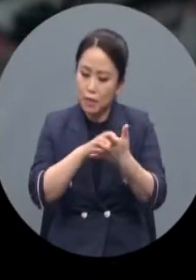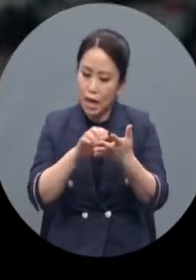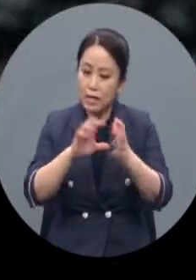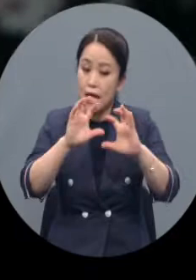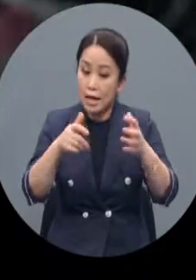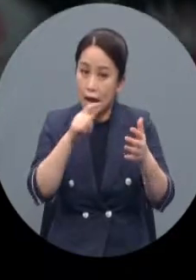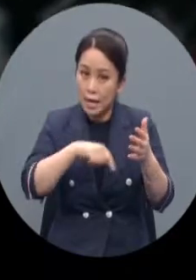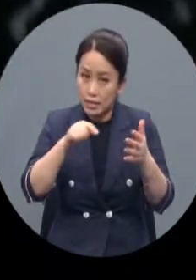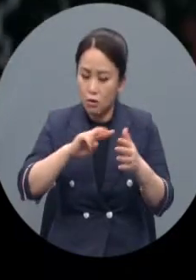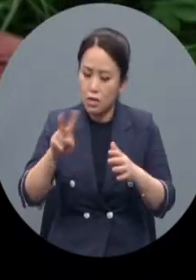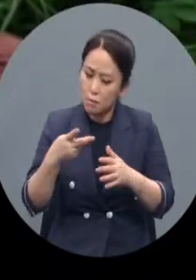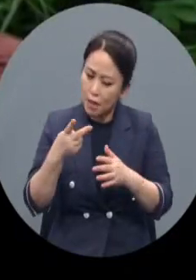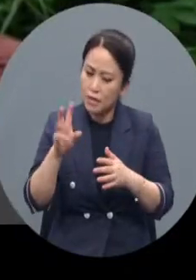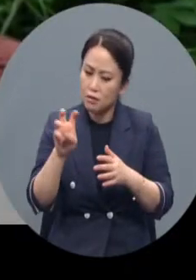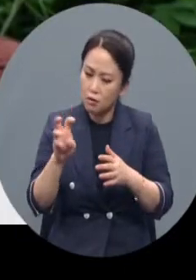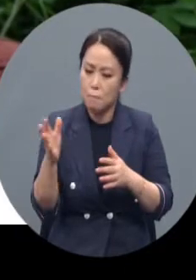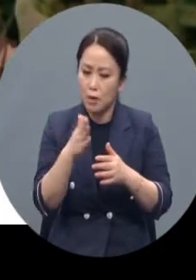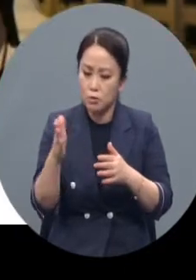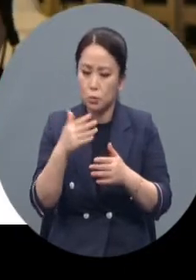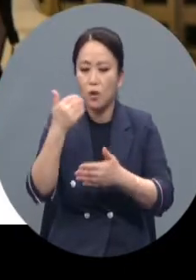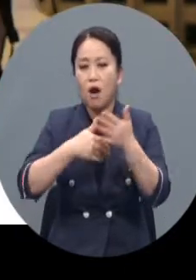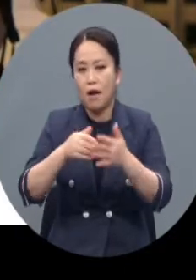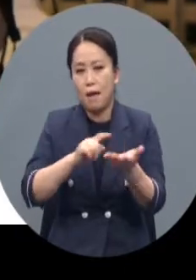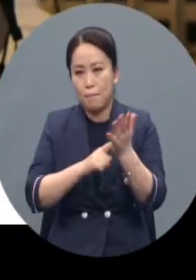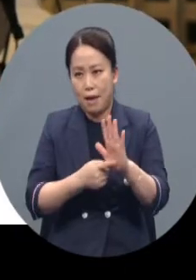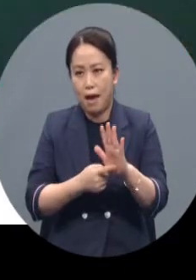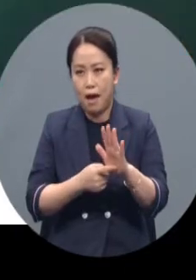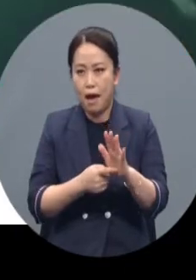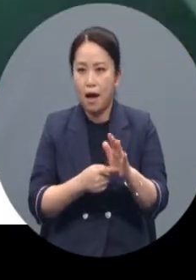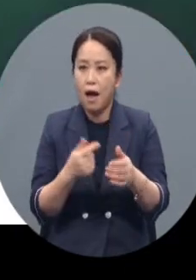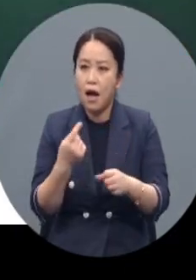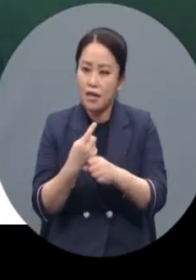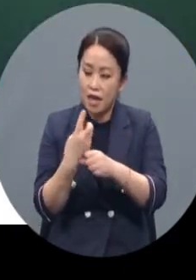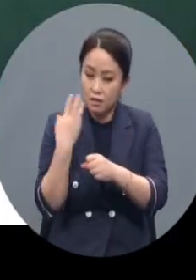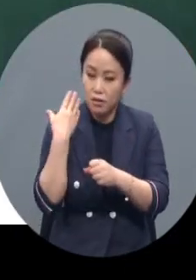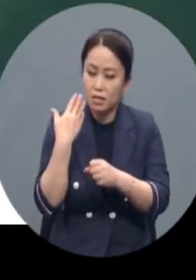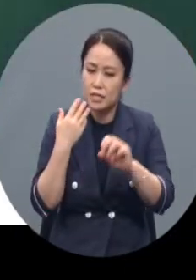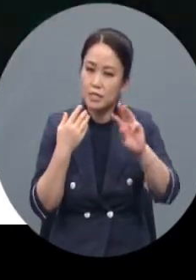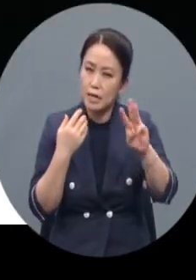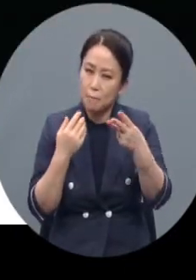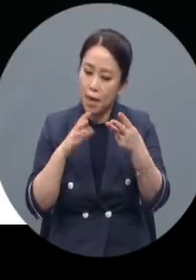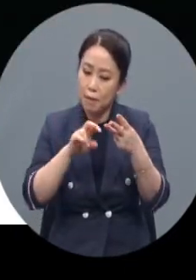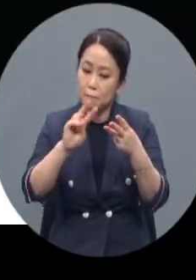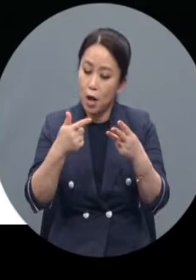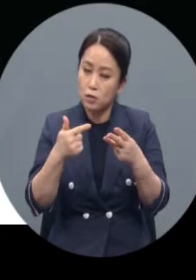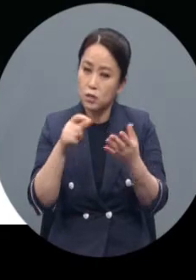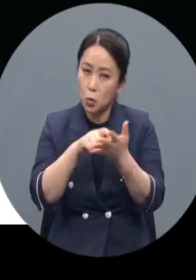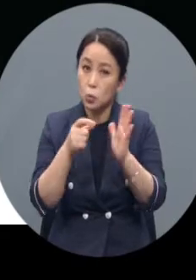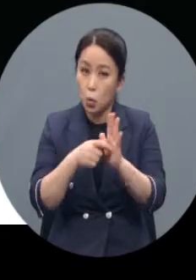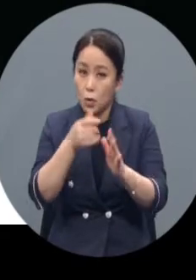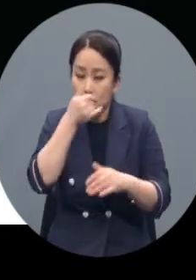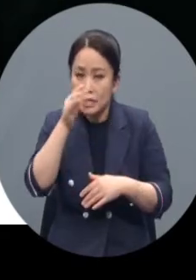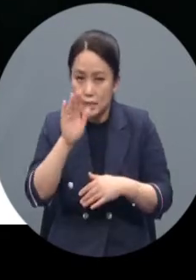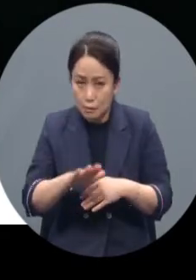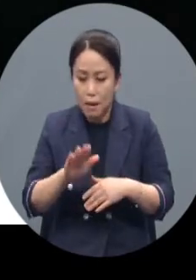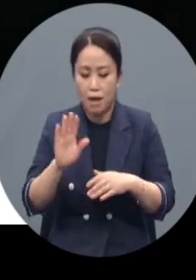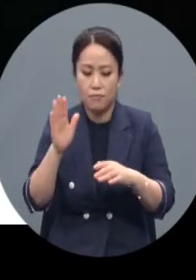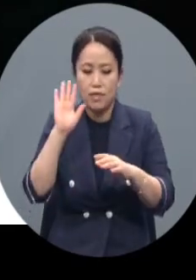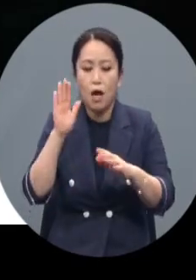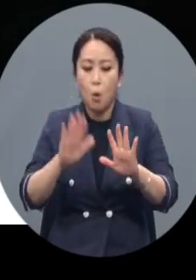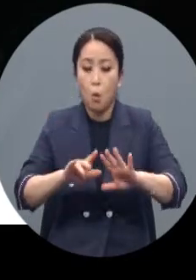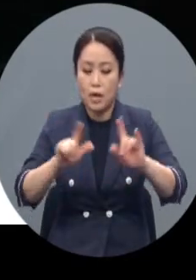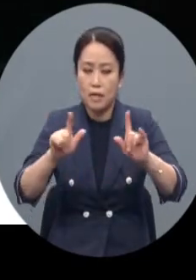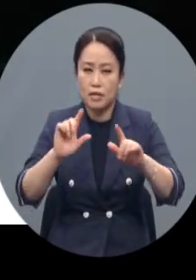초청됐습니다. 예년에 한 300편 정도였는데 올해는 여러 가지 조건과 상황을 고려해서